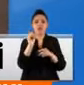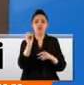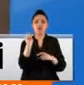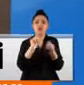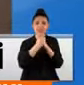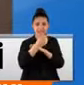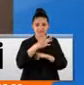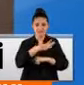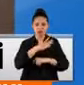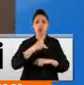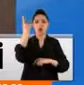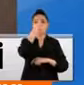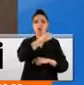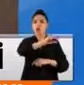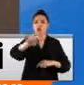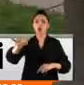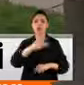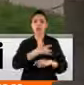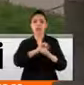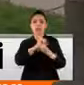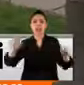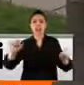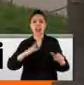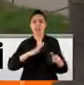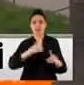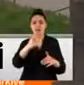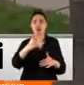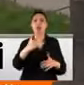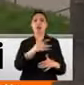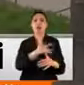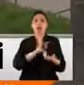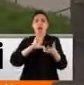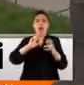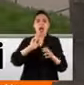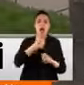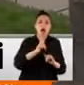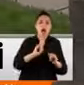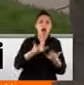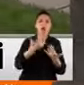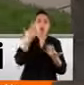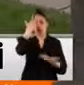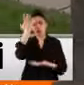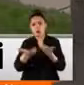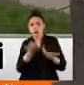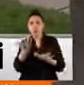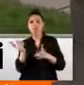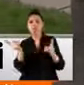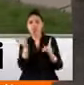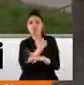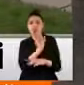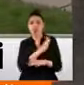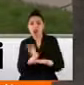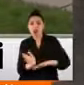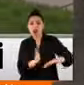dikti. Koronavirüs çocuklarda kalbi vuruyor. Genellikle çarpıntıyla geliyorlar. Tabii ateşleri ve diğer COVID bulguları var